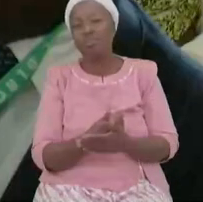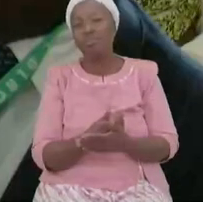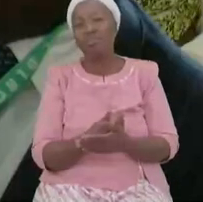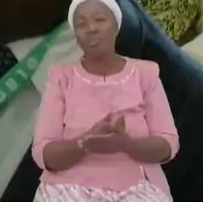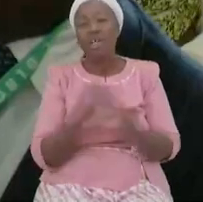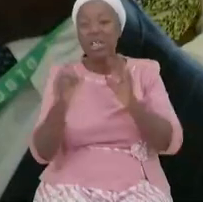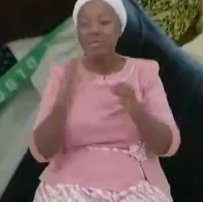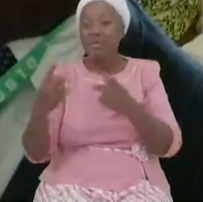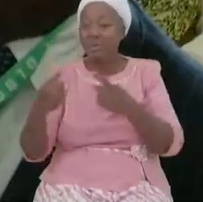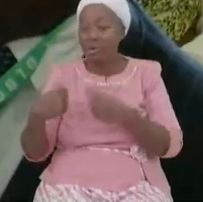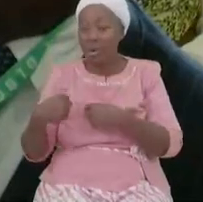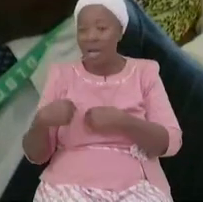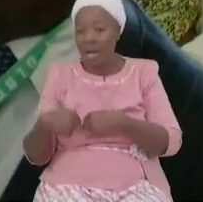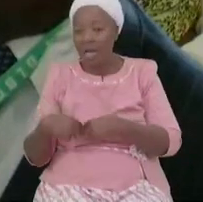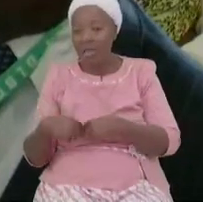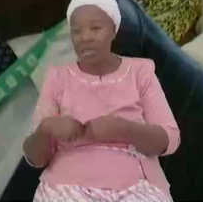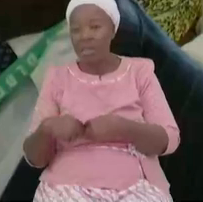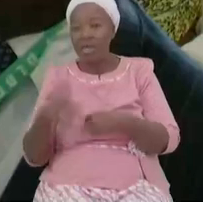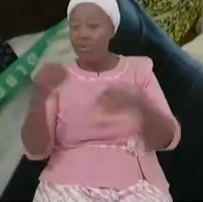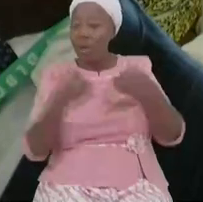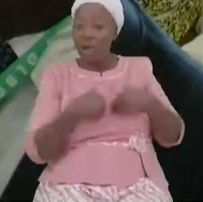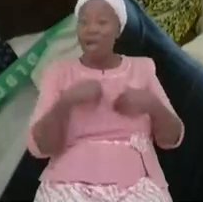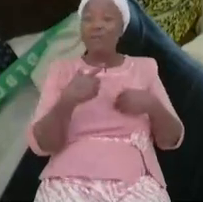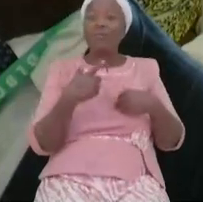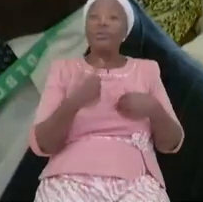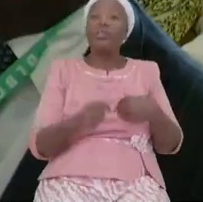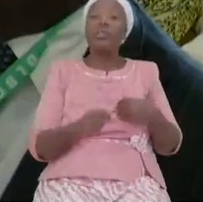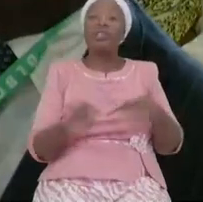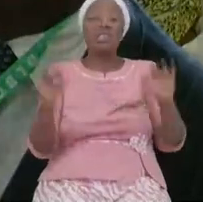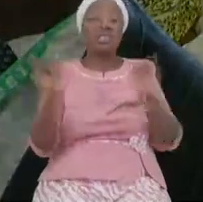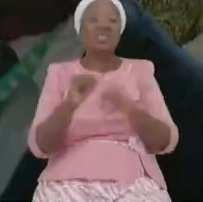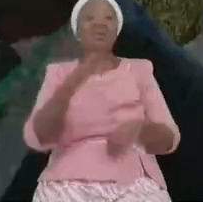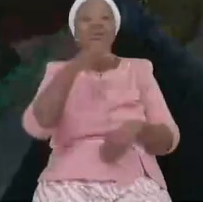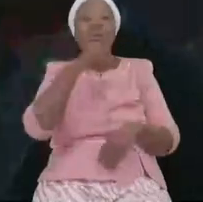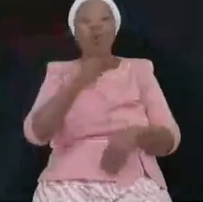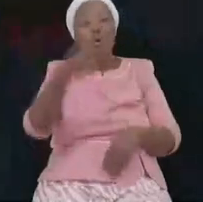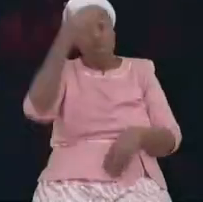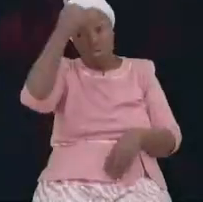Si tu as toujours l'ancienne désobéissance,